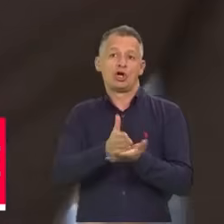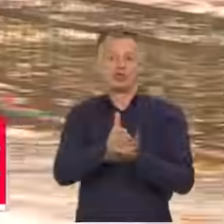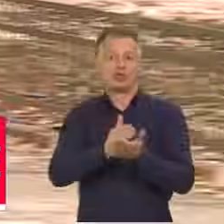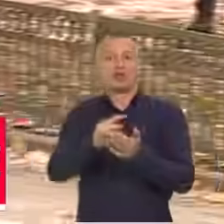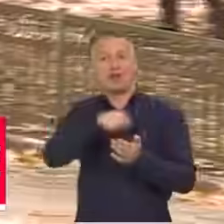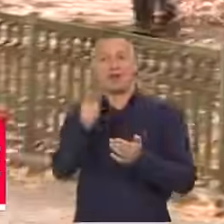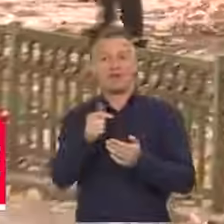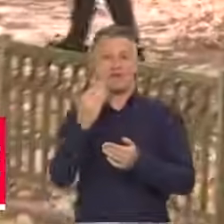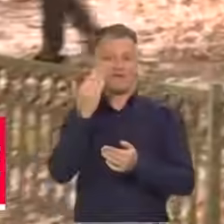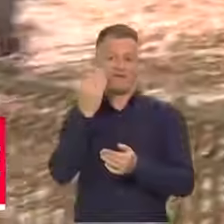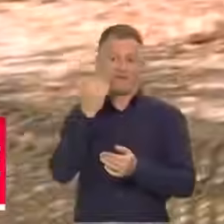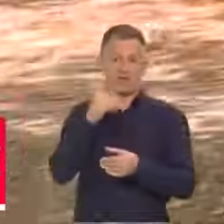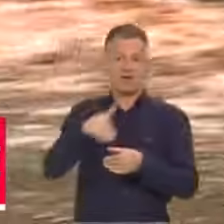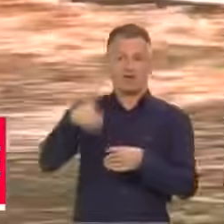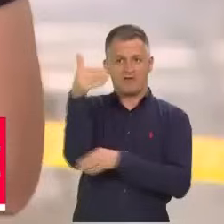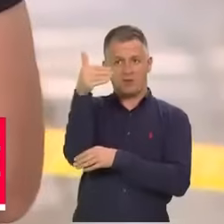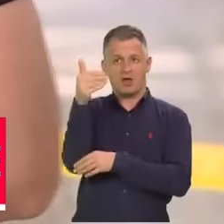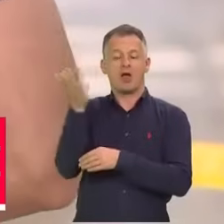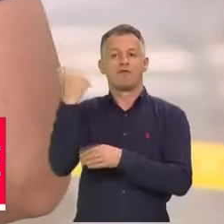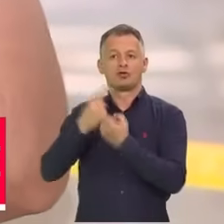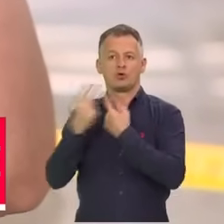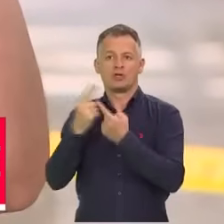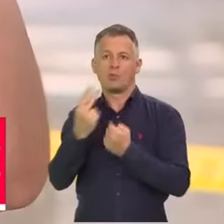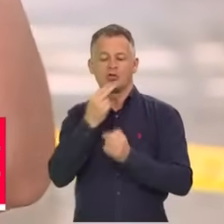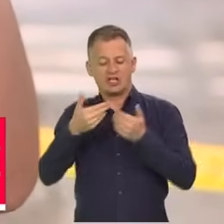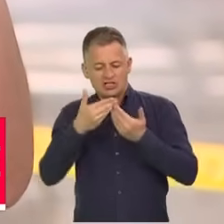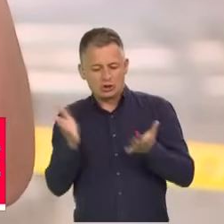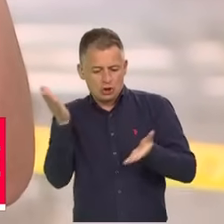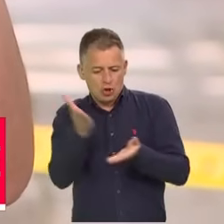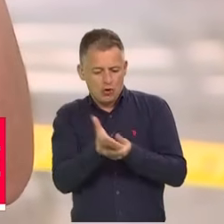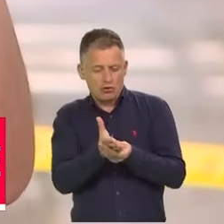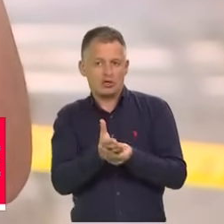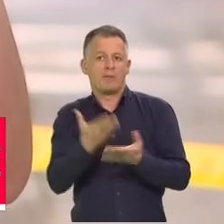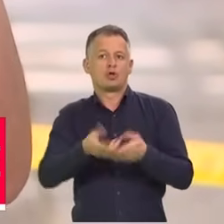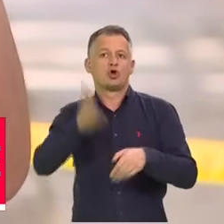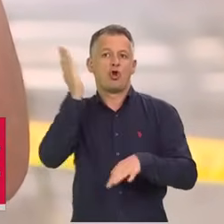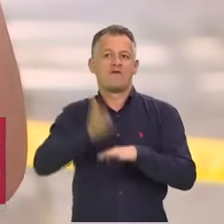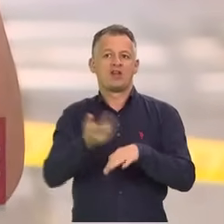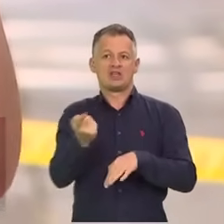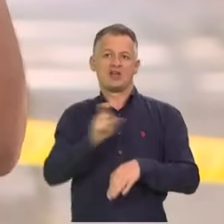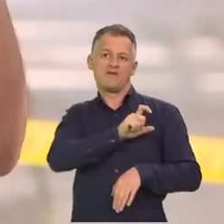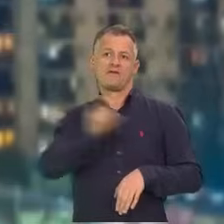fost audiate. Polițiștii au deschis un dosar pentru vătămare corporală din culpă.